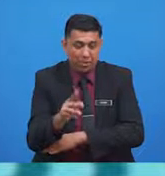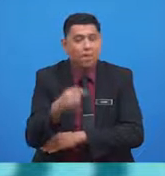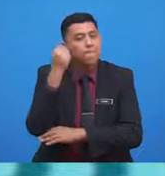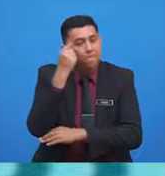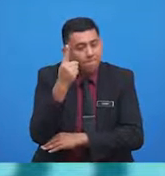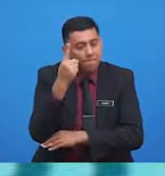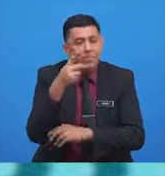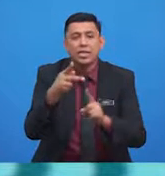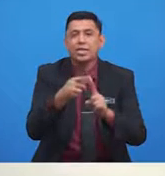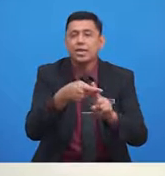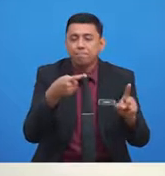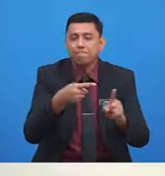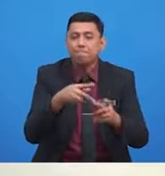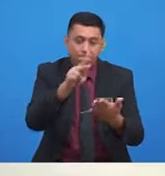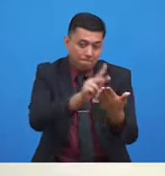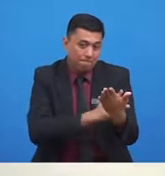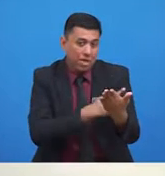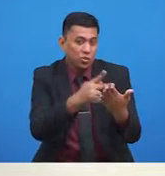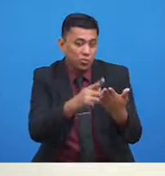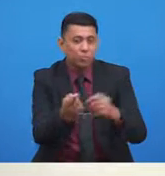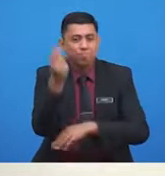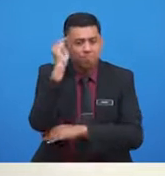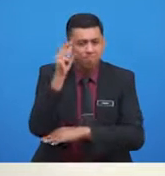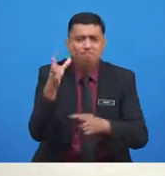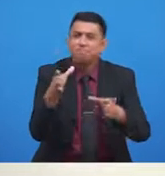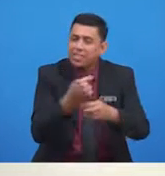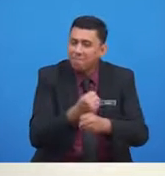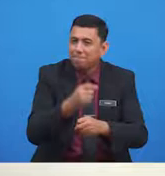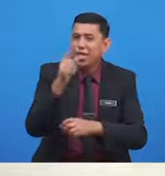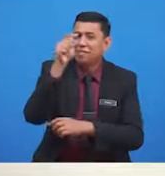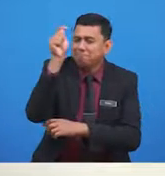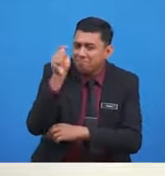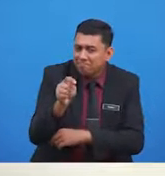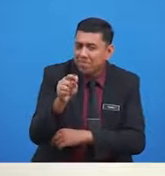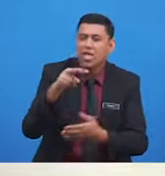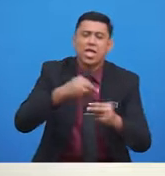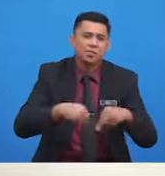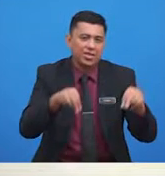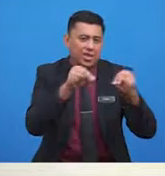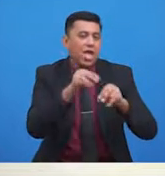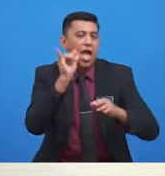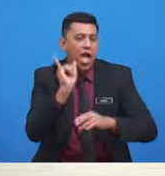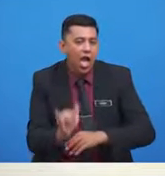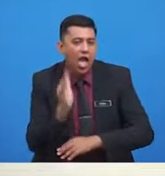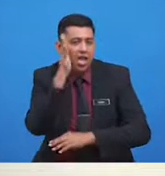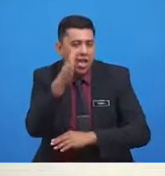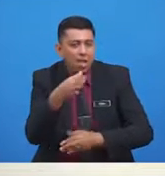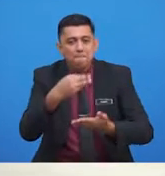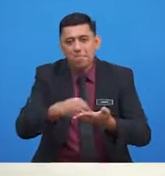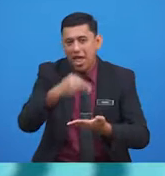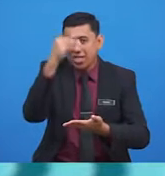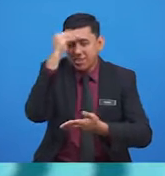dari pantun tadi? Murid dapat tak meneka nilai yang kita akan belajar hari